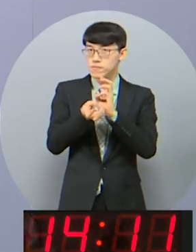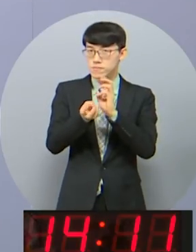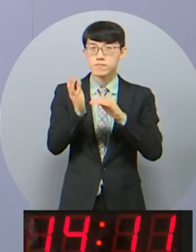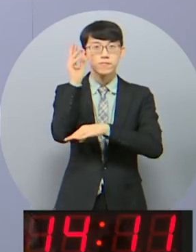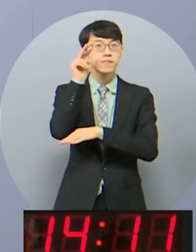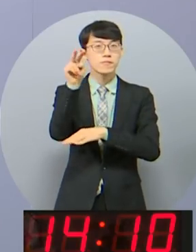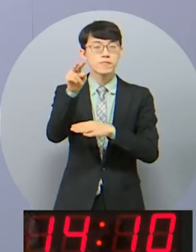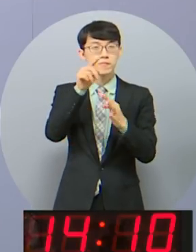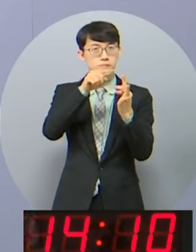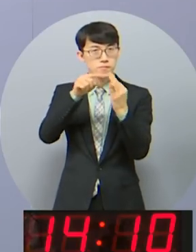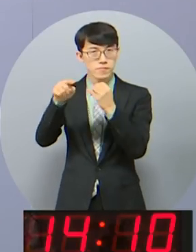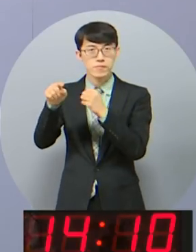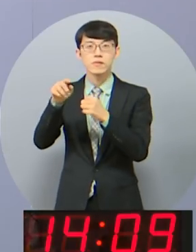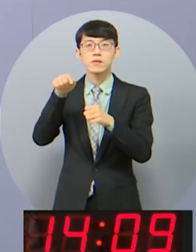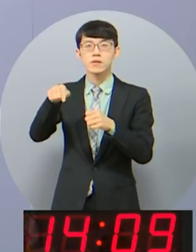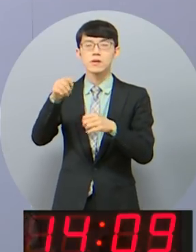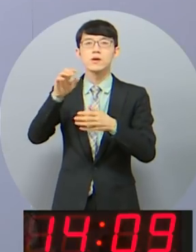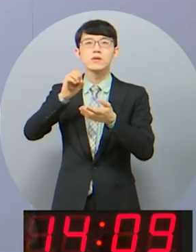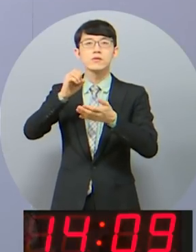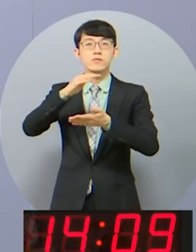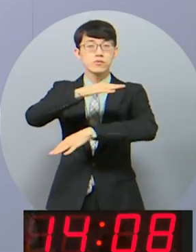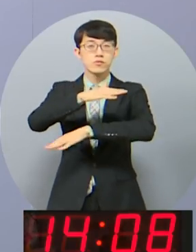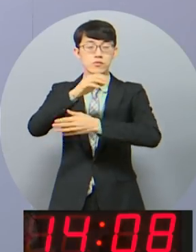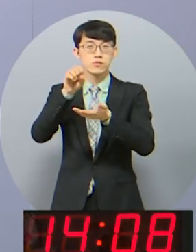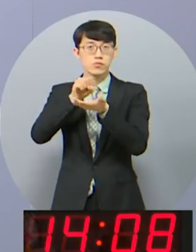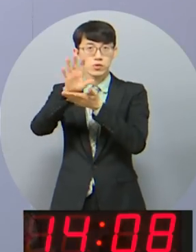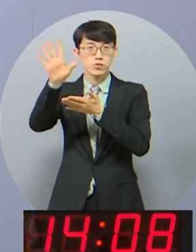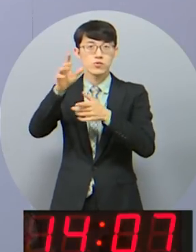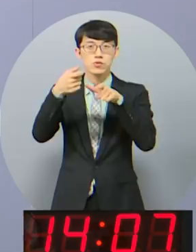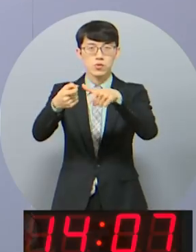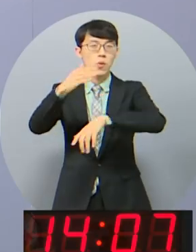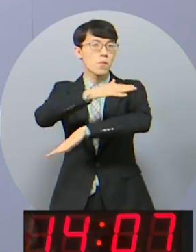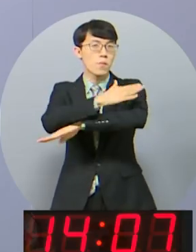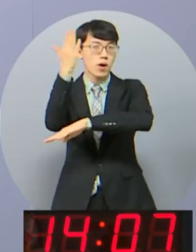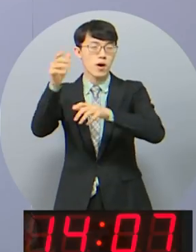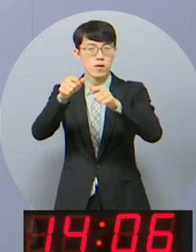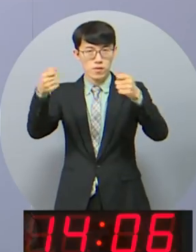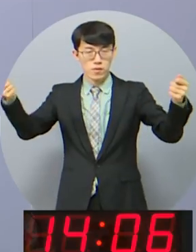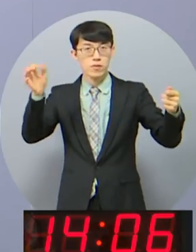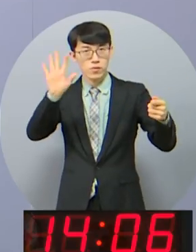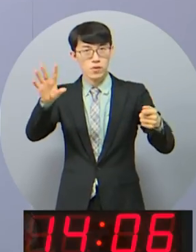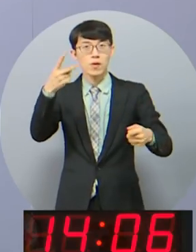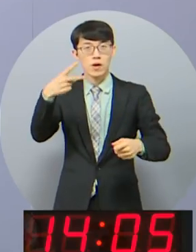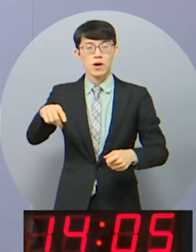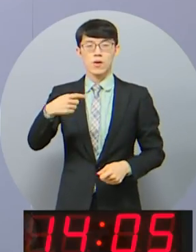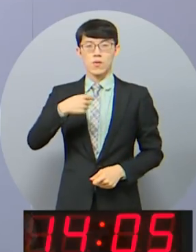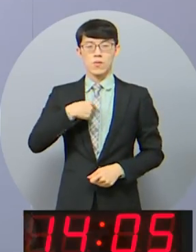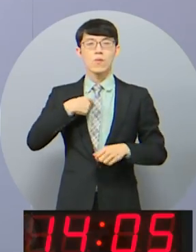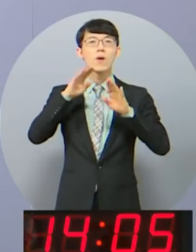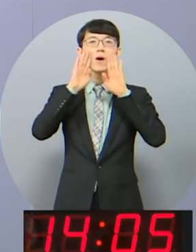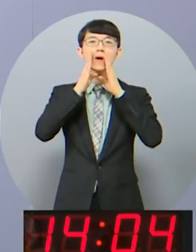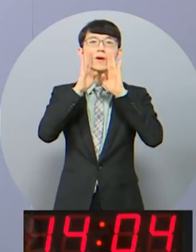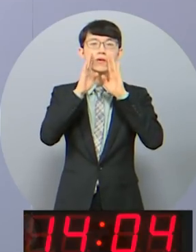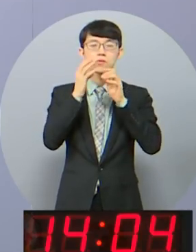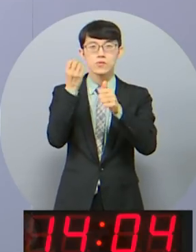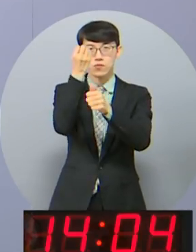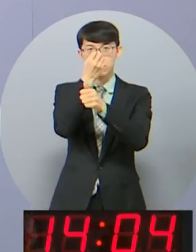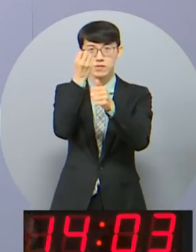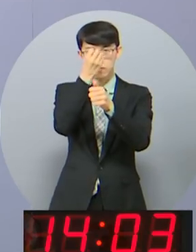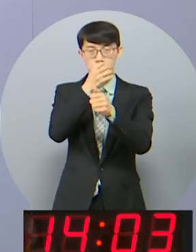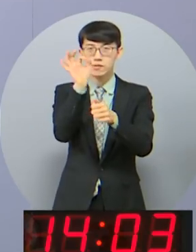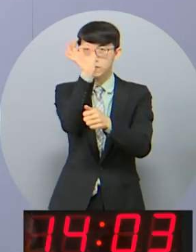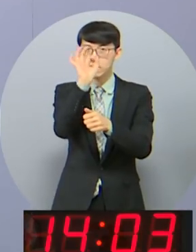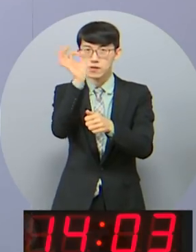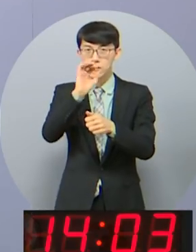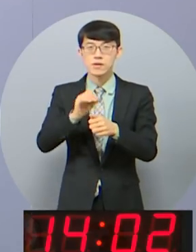内容，除了选举公报、政见发表录影带，也可以上我的脸书粉丝专页搜寻